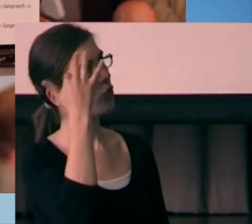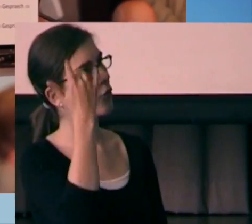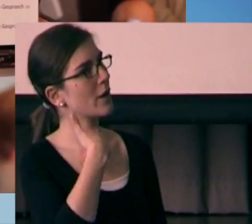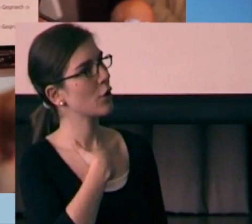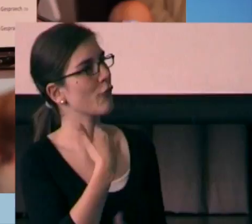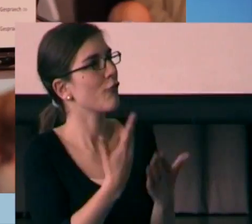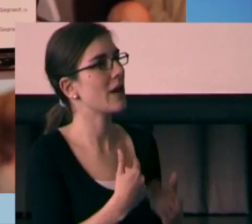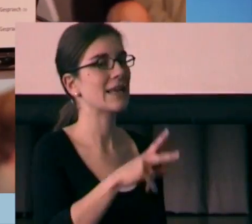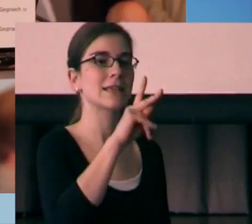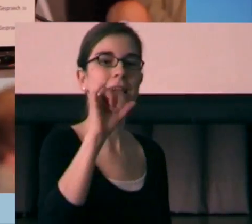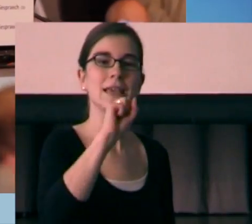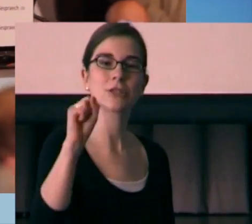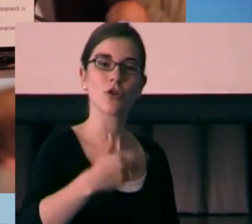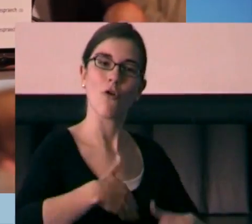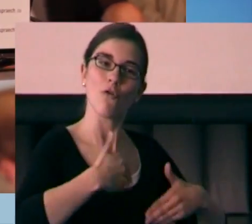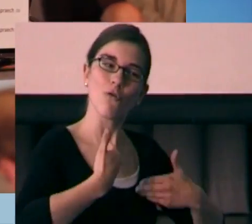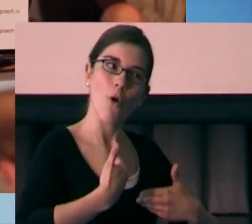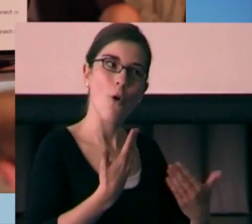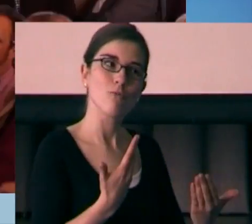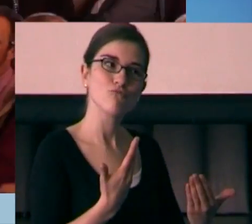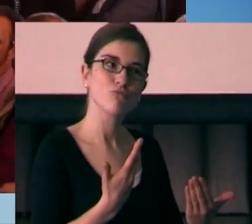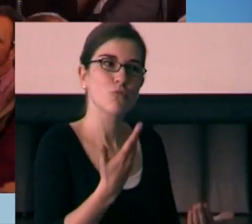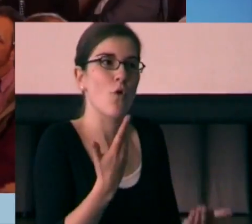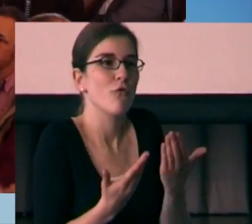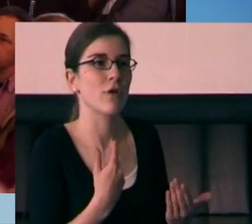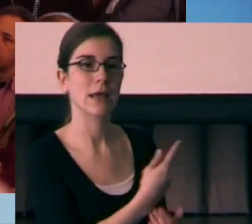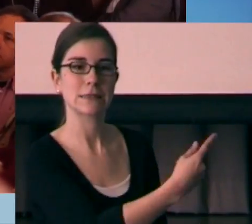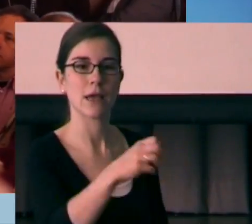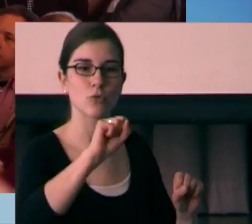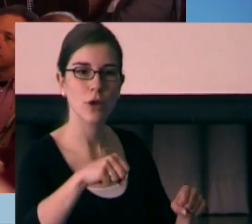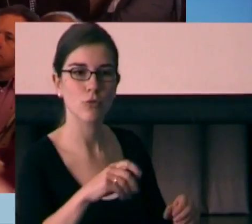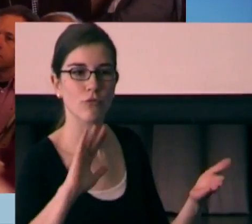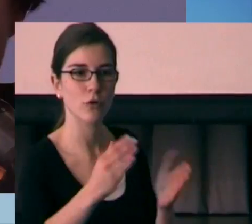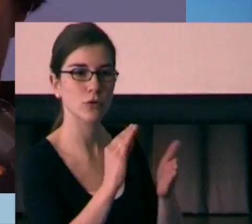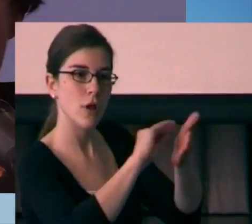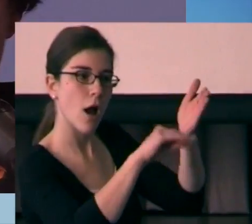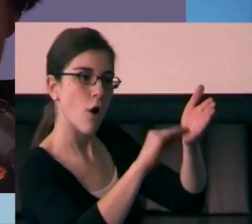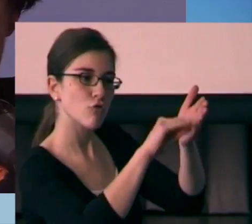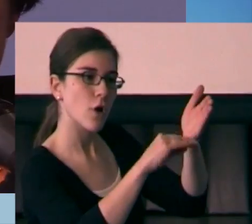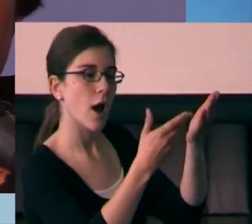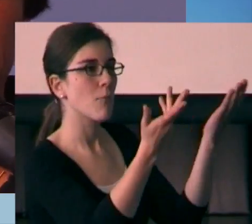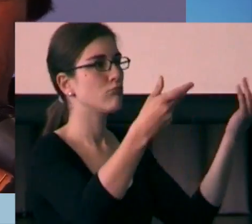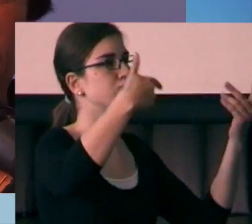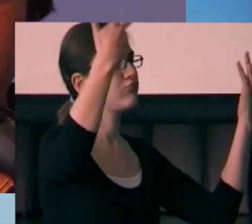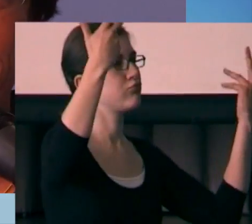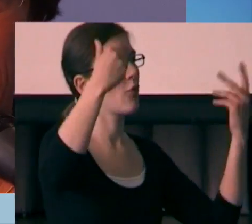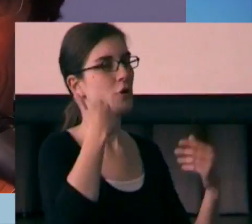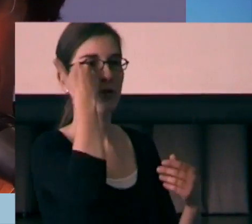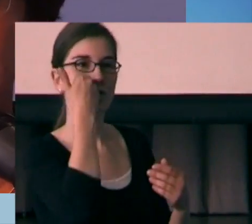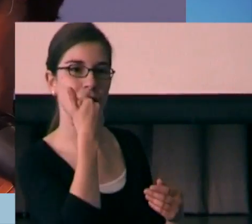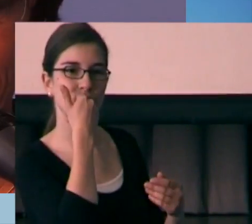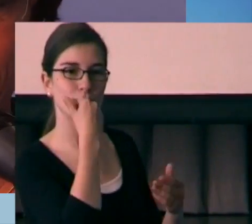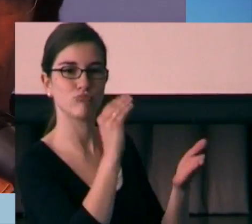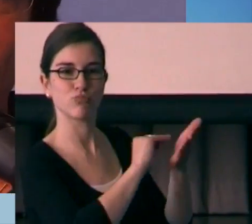Freude machen könnten. Vielleicht haben Sie Lust, da ein Kürzel drauf zu schreiben auf das Flipchart oder etwas Nettes